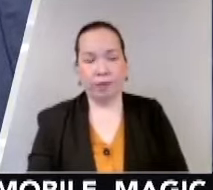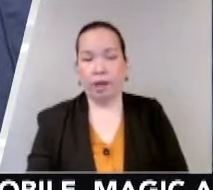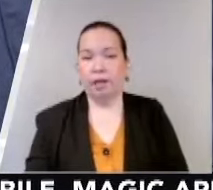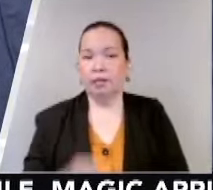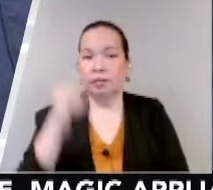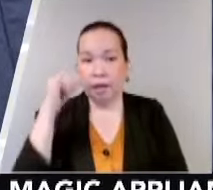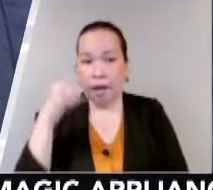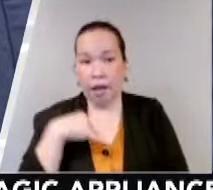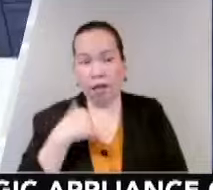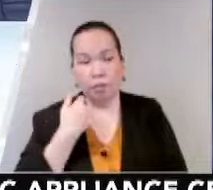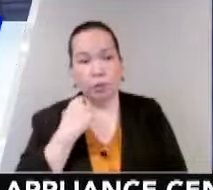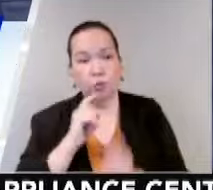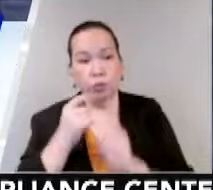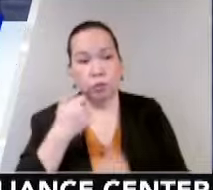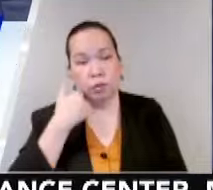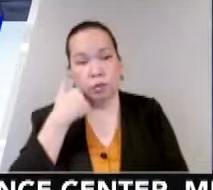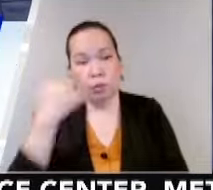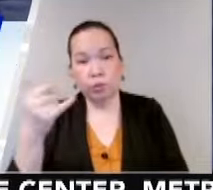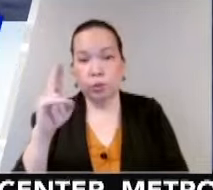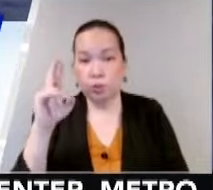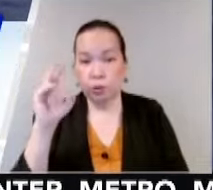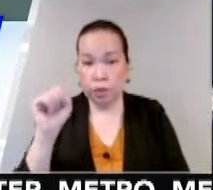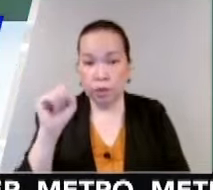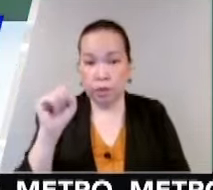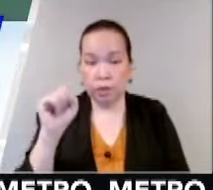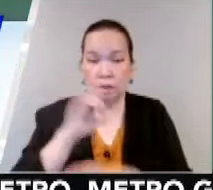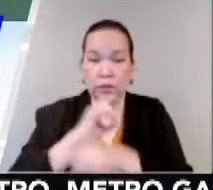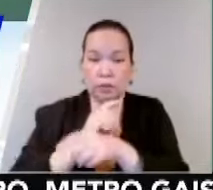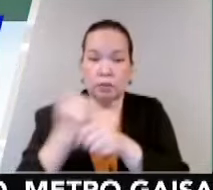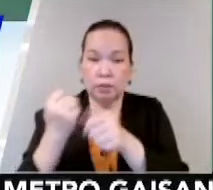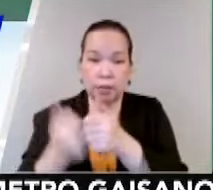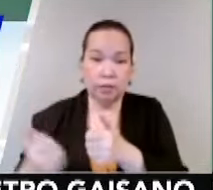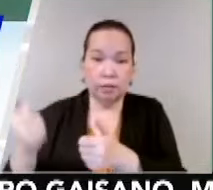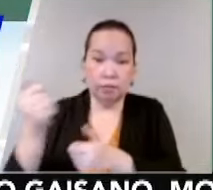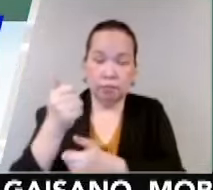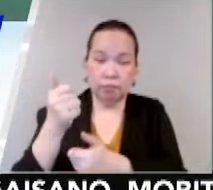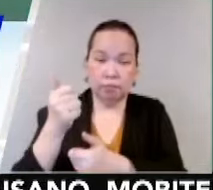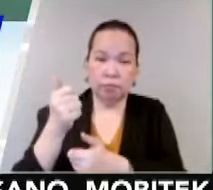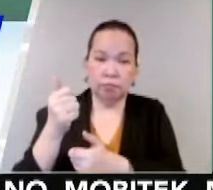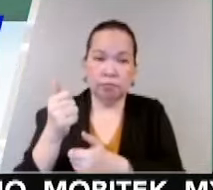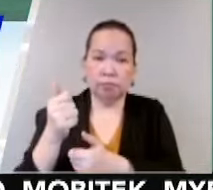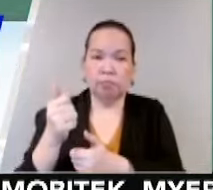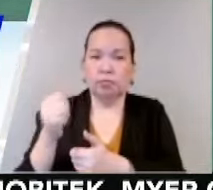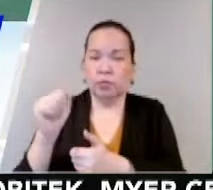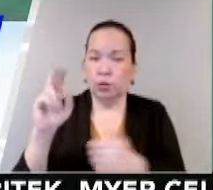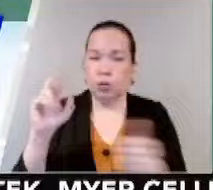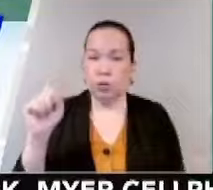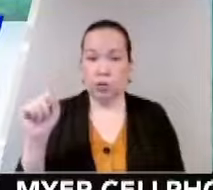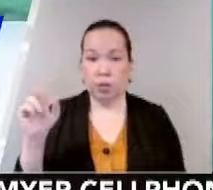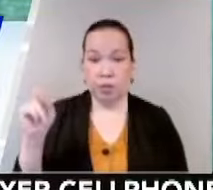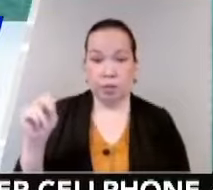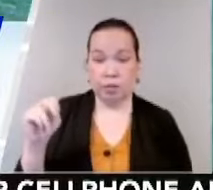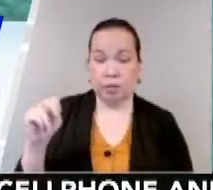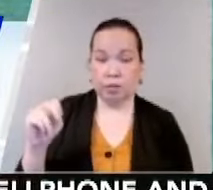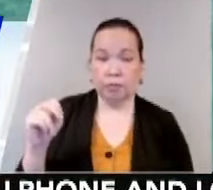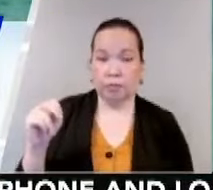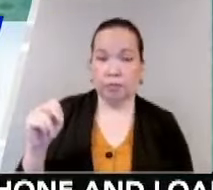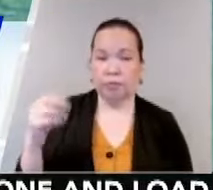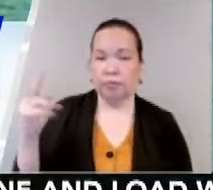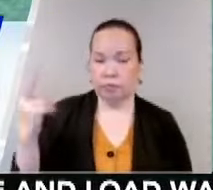sina U.S. Defense Secretary Lloyd Austin III at Philippine Defense Secretary Gilberto Teodoro